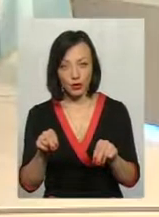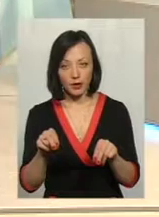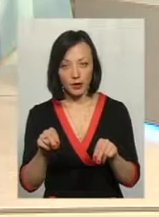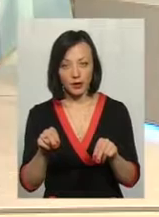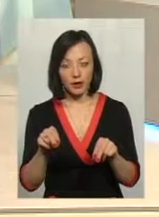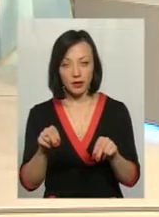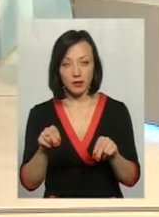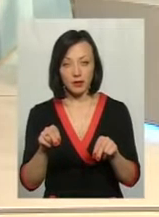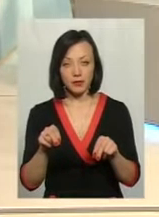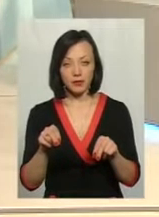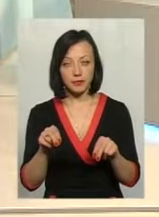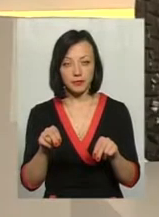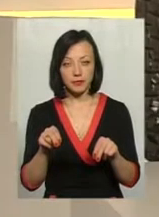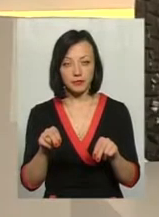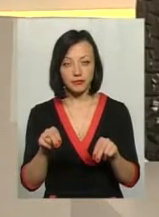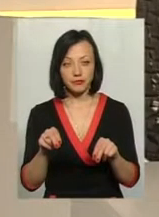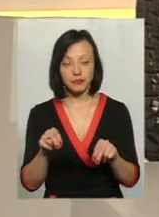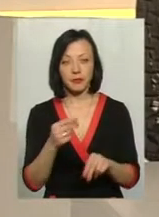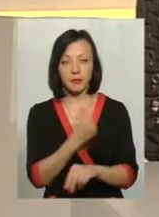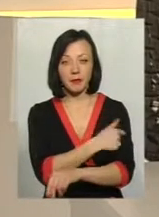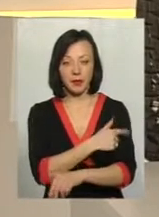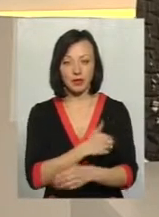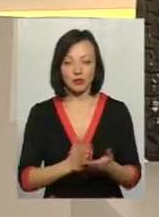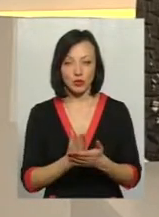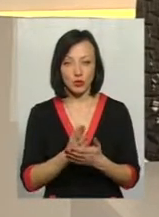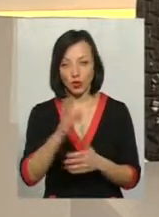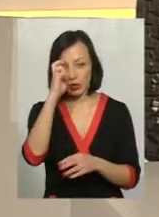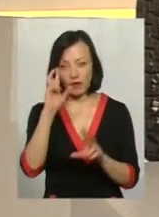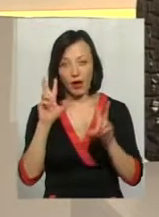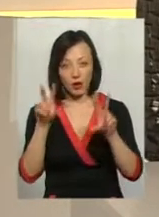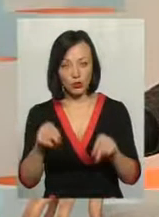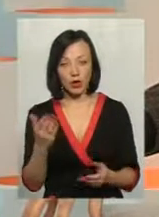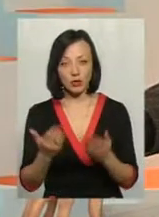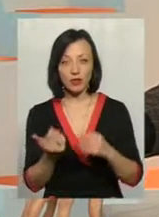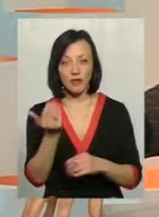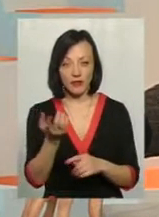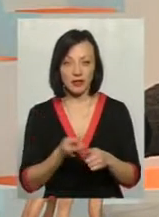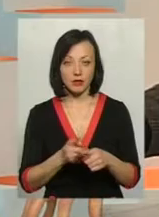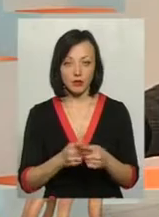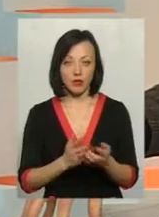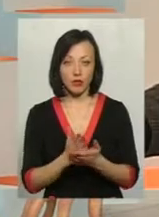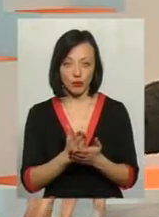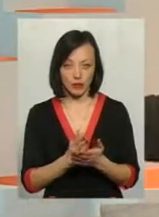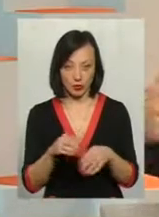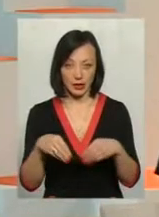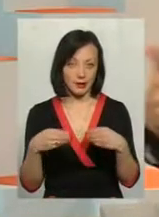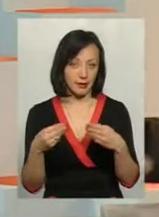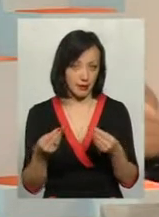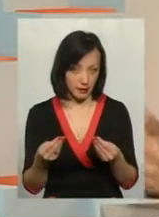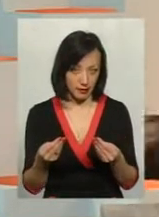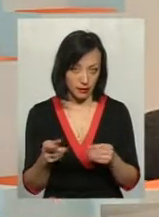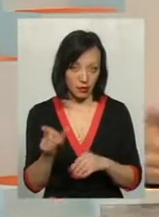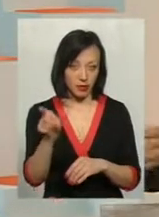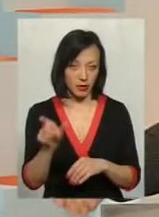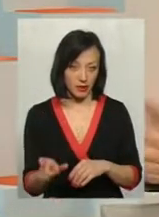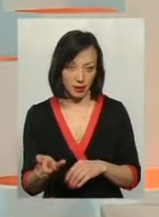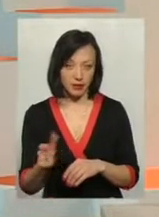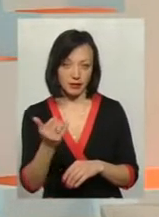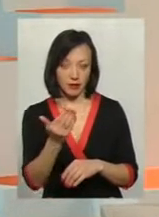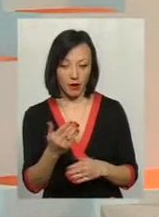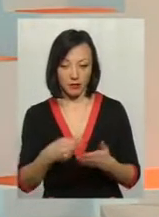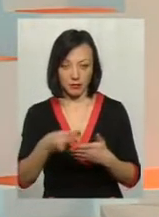гарантує в рамках гарантованого пакету медичних послуг, держава гарантує, що якщо ви цю послугу надаєте, громадянин саме з